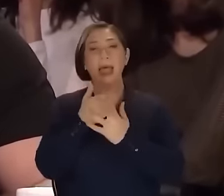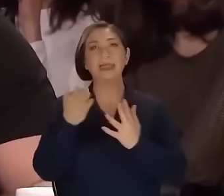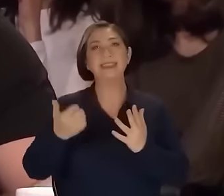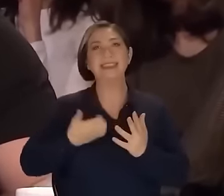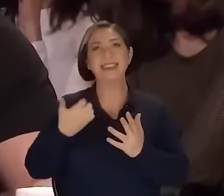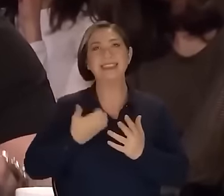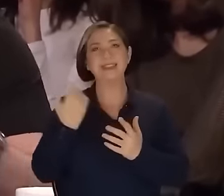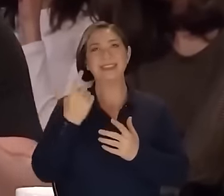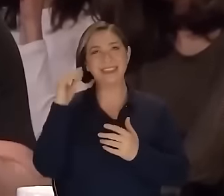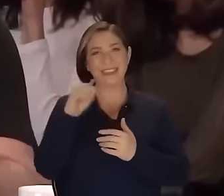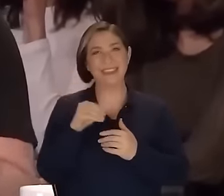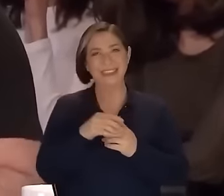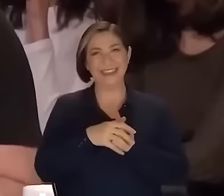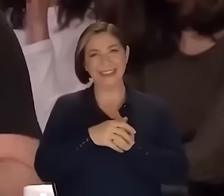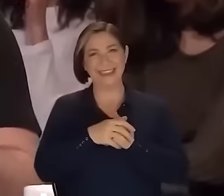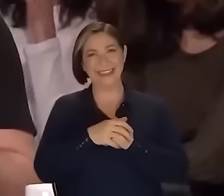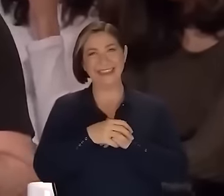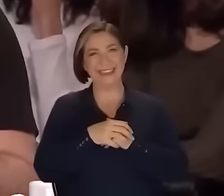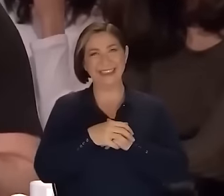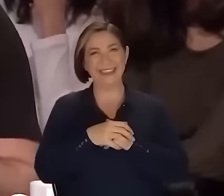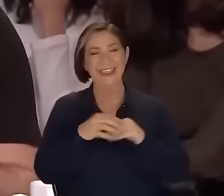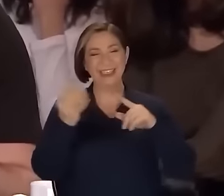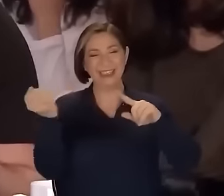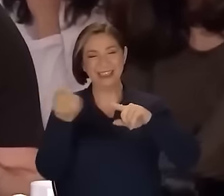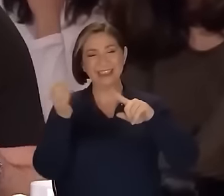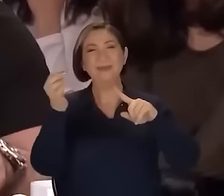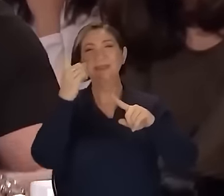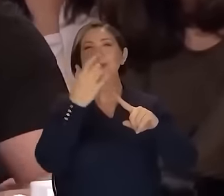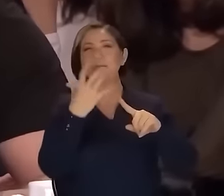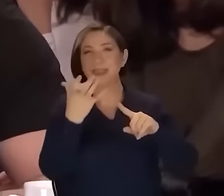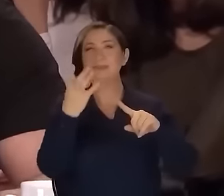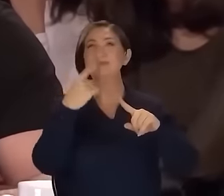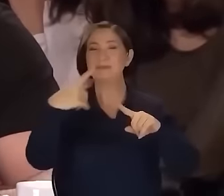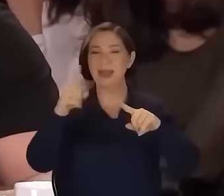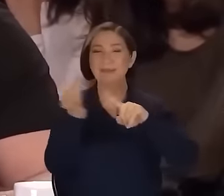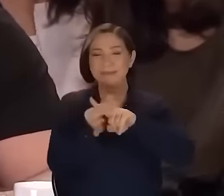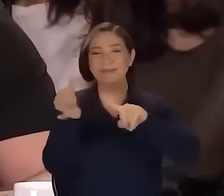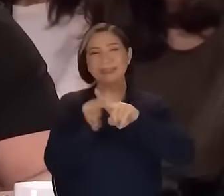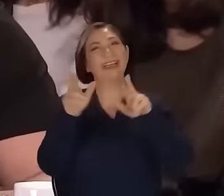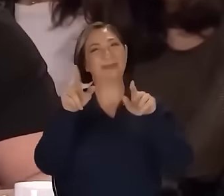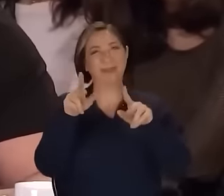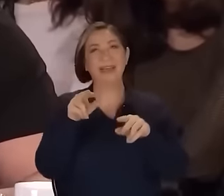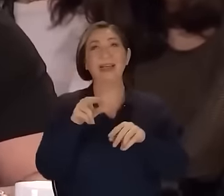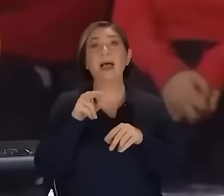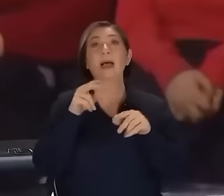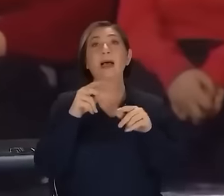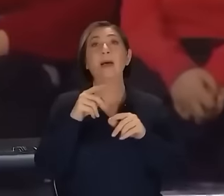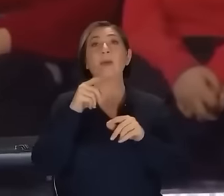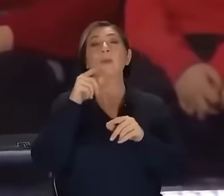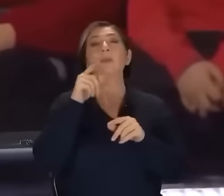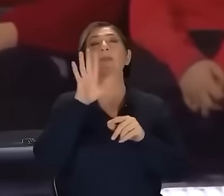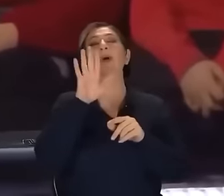bir şey, yani şiş kebap gibi bir domates, biber. Şimdi benim peki bunun Gora